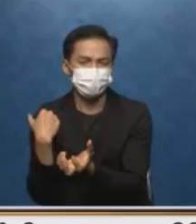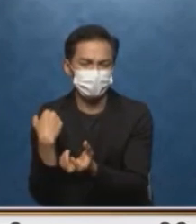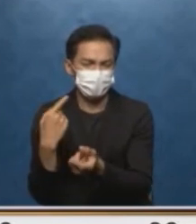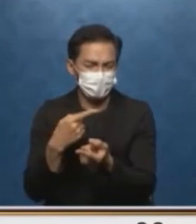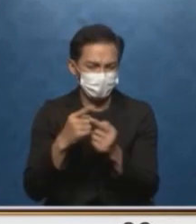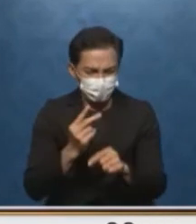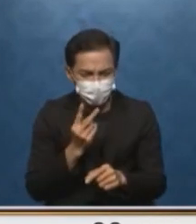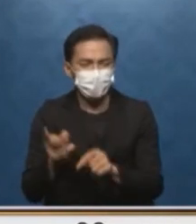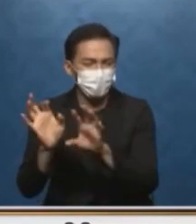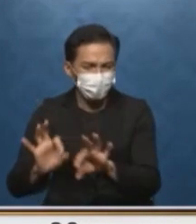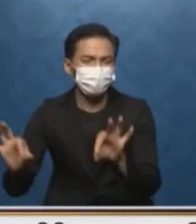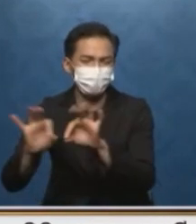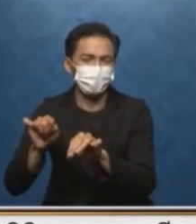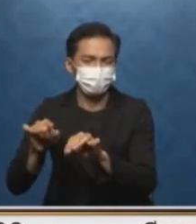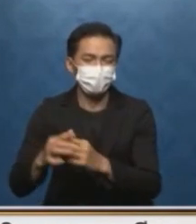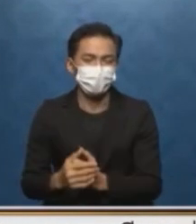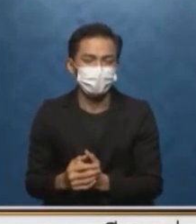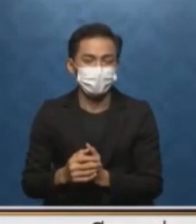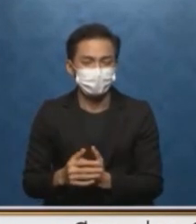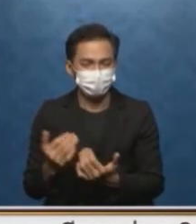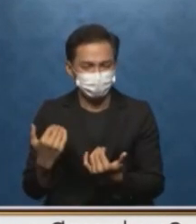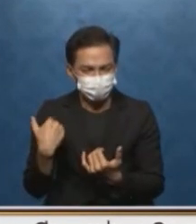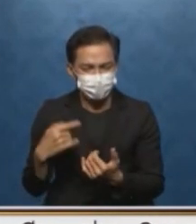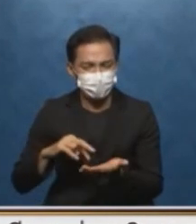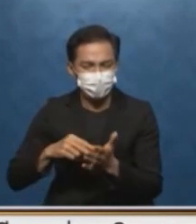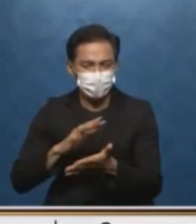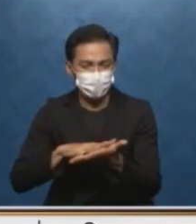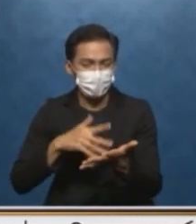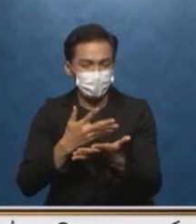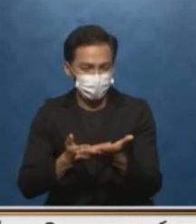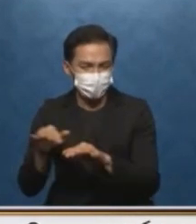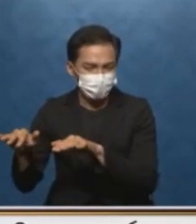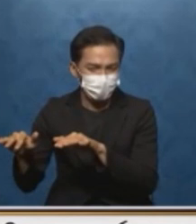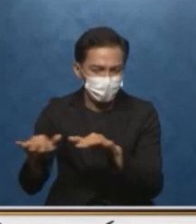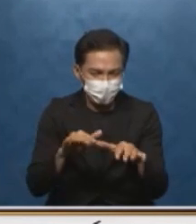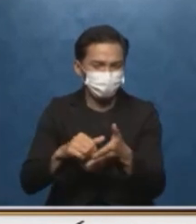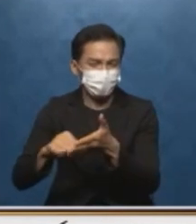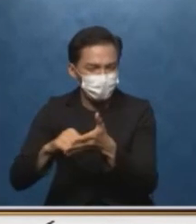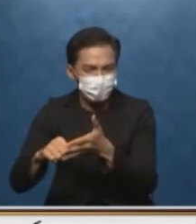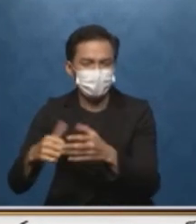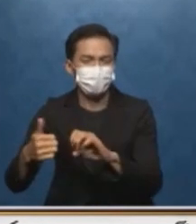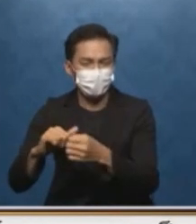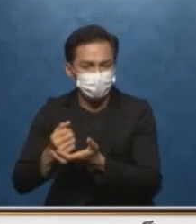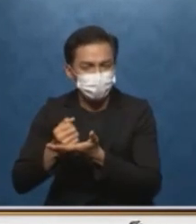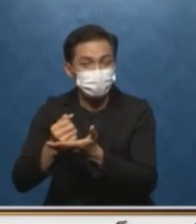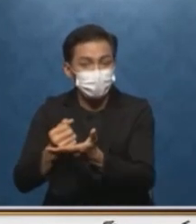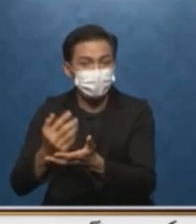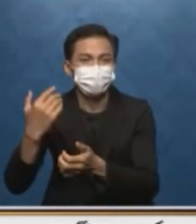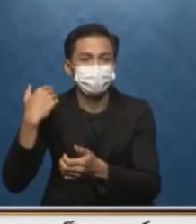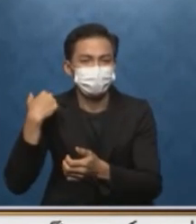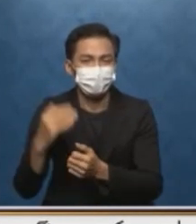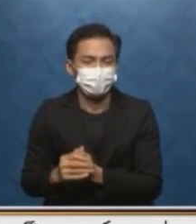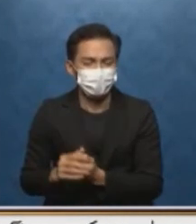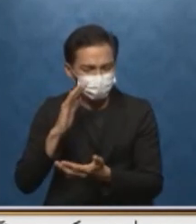มากๆเขาเตรียมรับมือเป็นdestination ในการรับผู้ท่องนักท่องเ